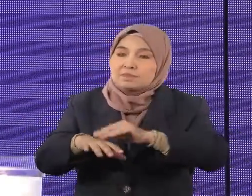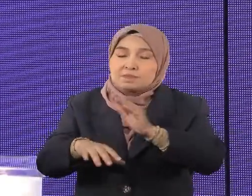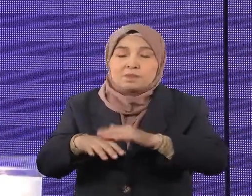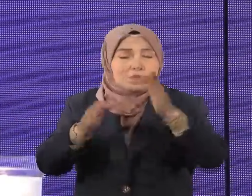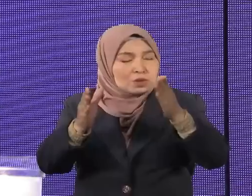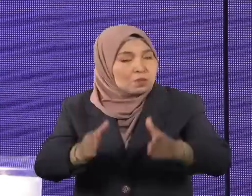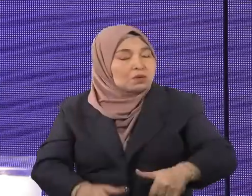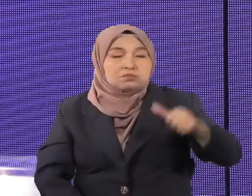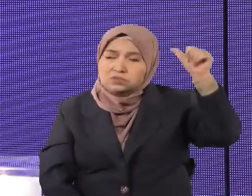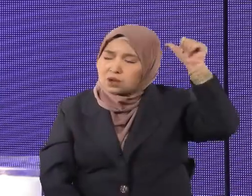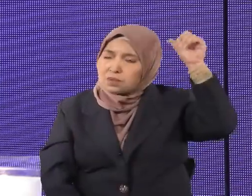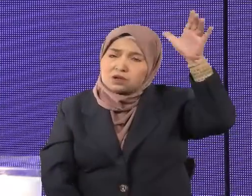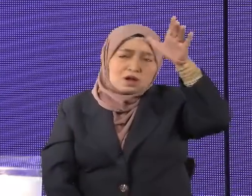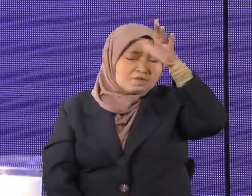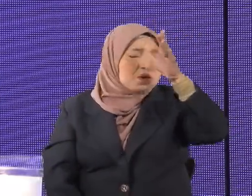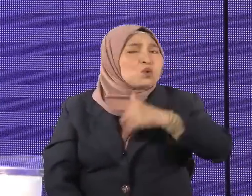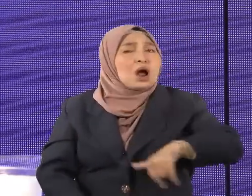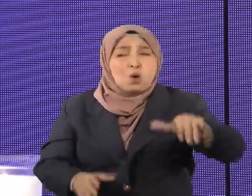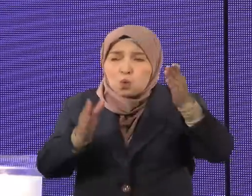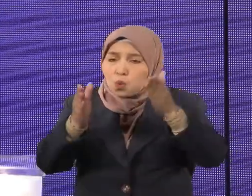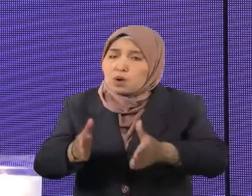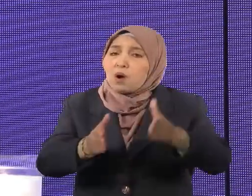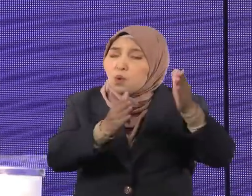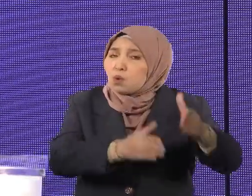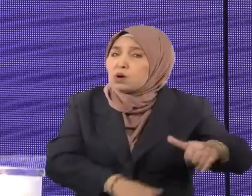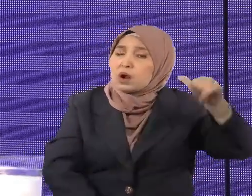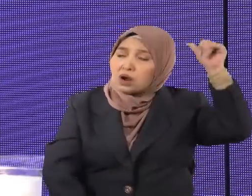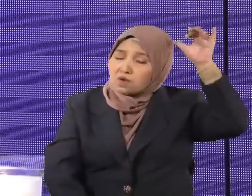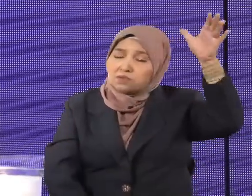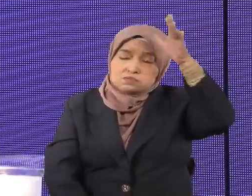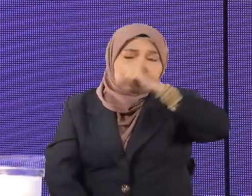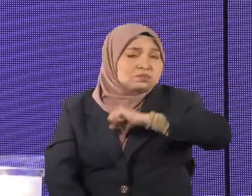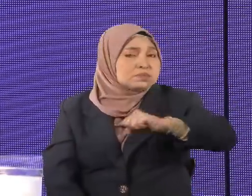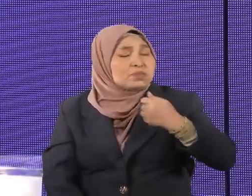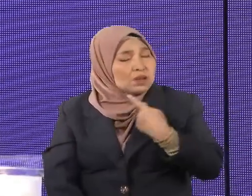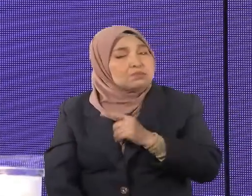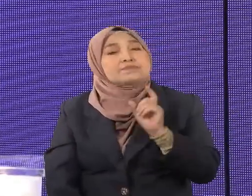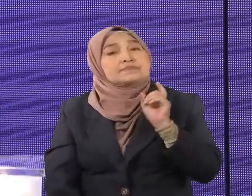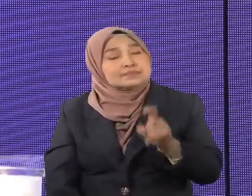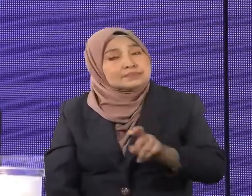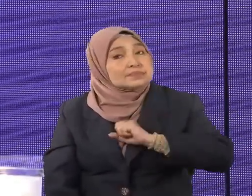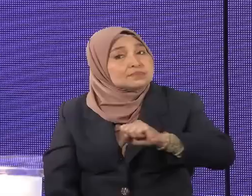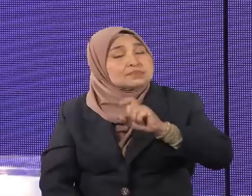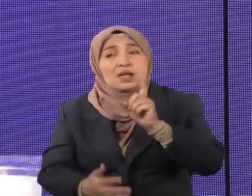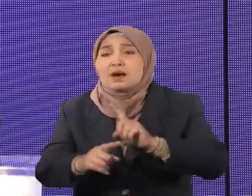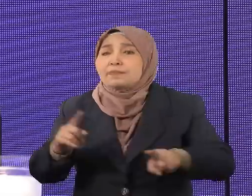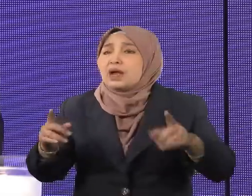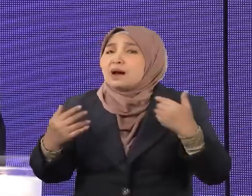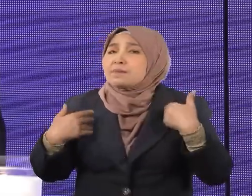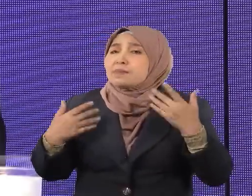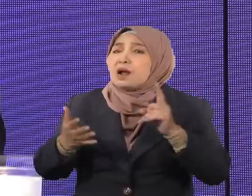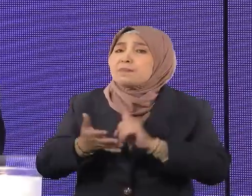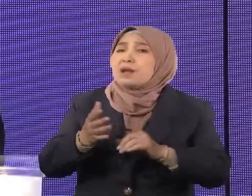kafaru, mereka jua berjuang. Orang-orang kafir berjuang dan kita perlu berjuang, tapi apakah beza perjuangan